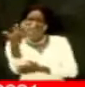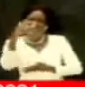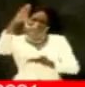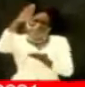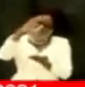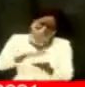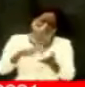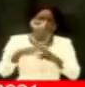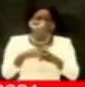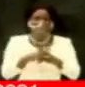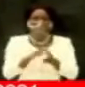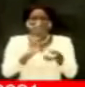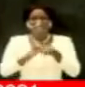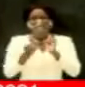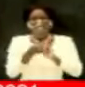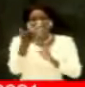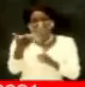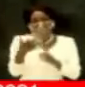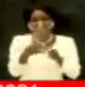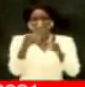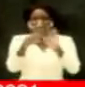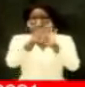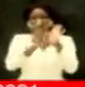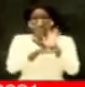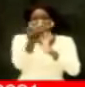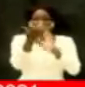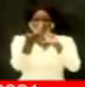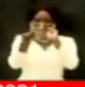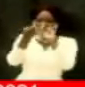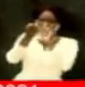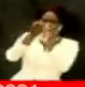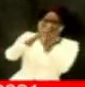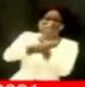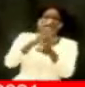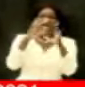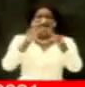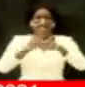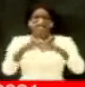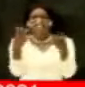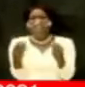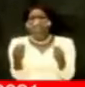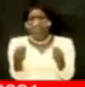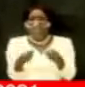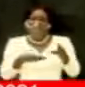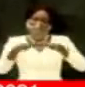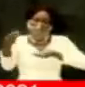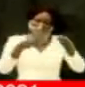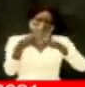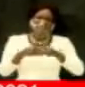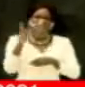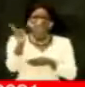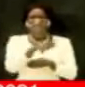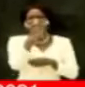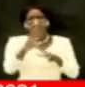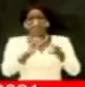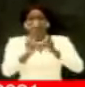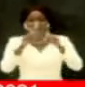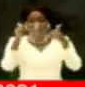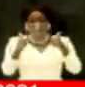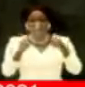mwina malamulo ena ndi ena afewesedwa mabizinesi amene takhala sakupanga aja ndithu abwerera ndiye